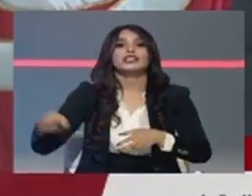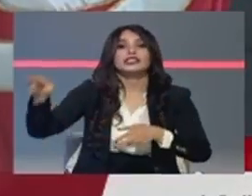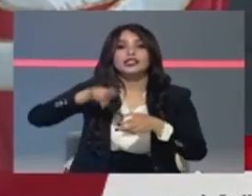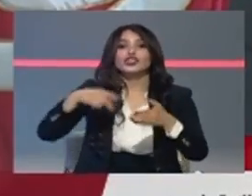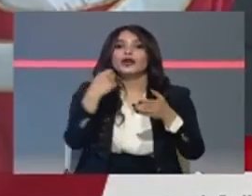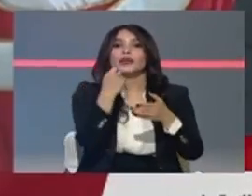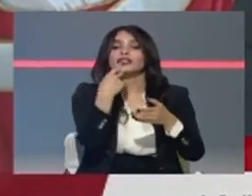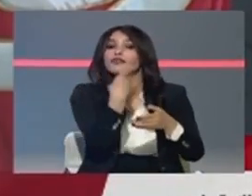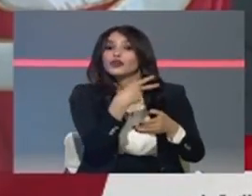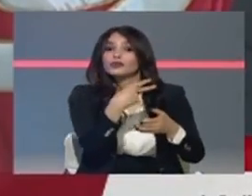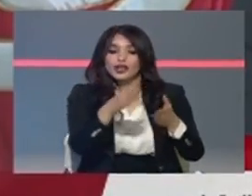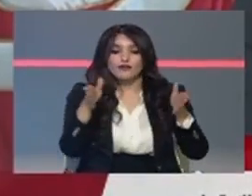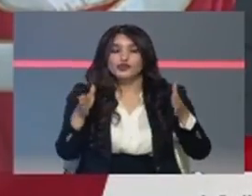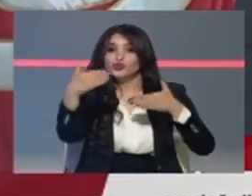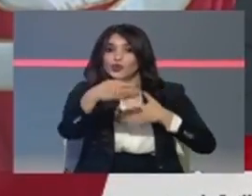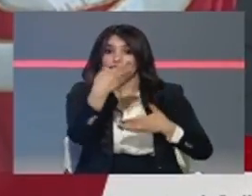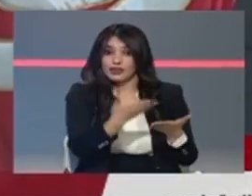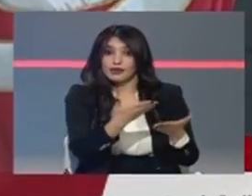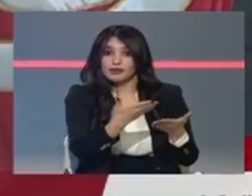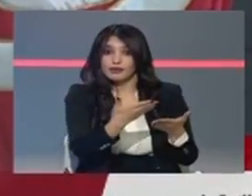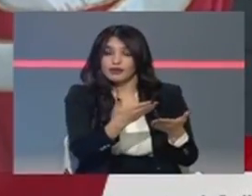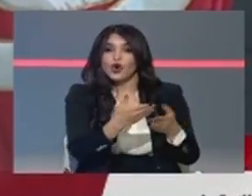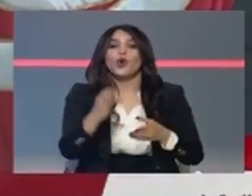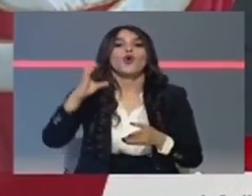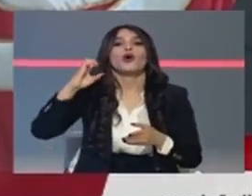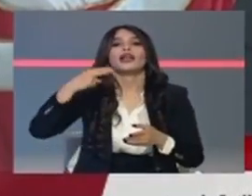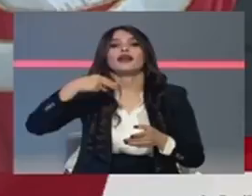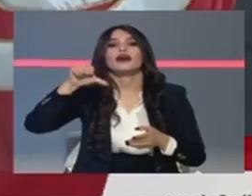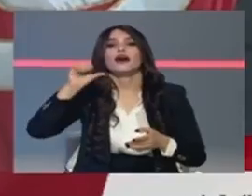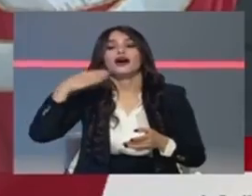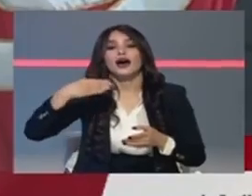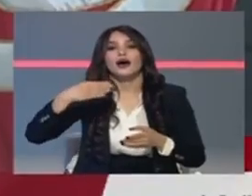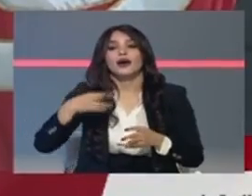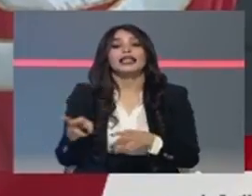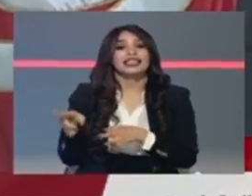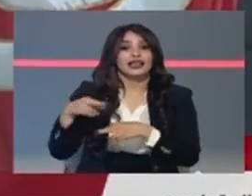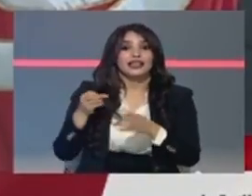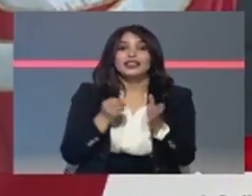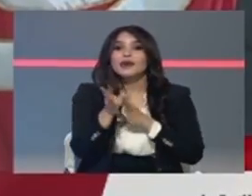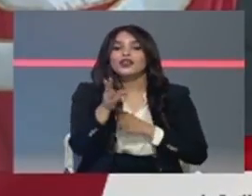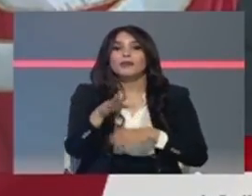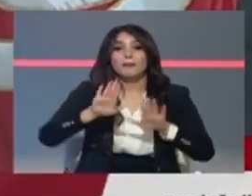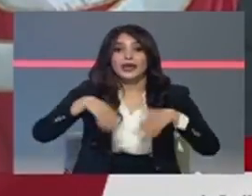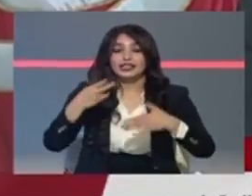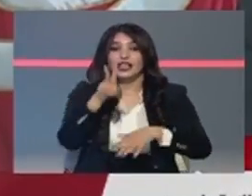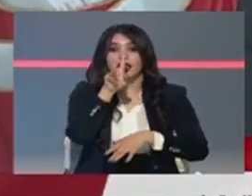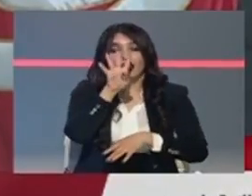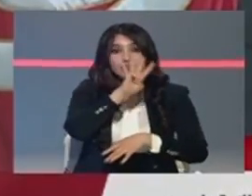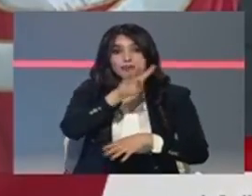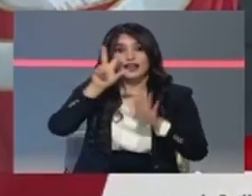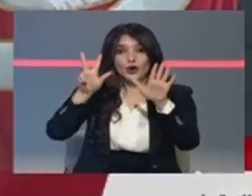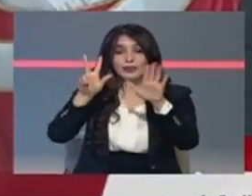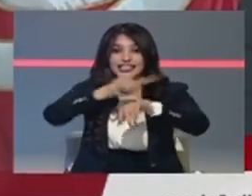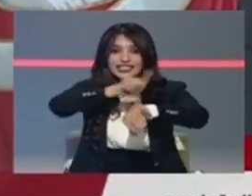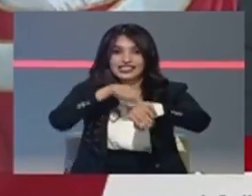متاعه في هذا الصندوق، والكنام تبعث بعد 48 ساعة إرسالية